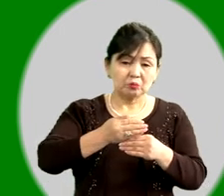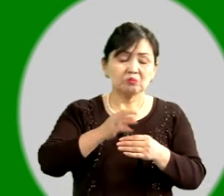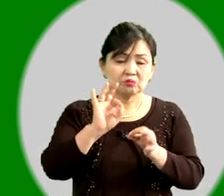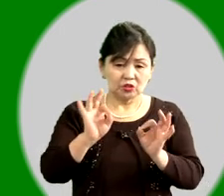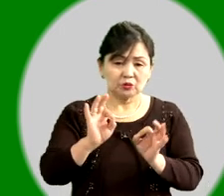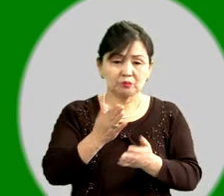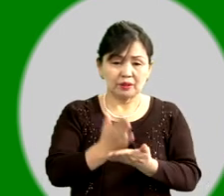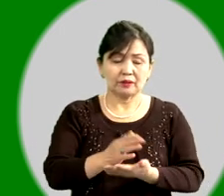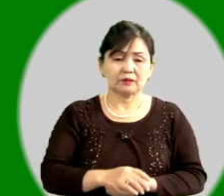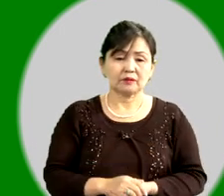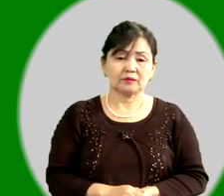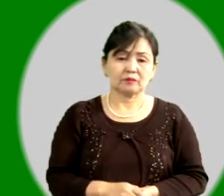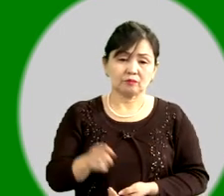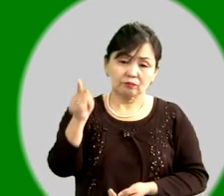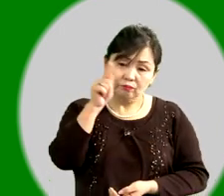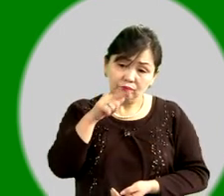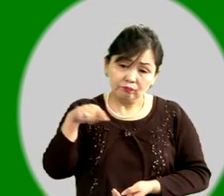баг.